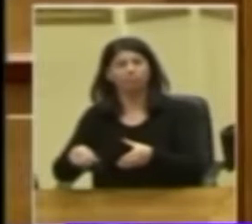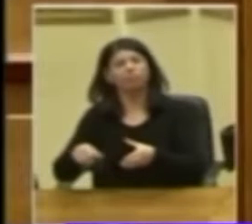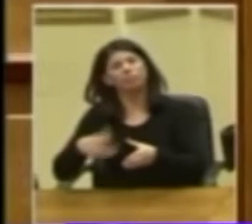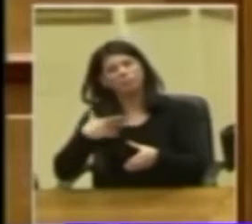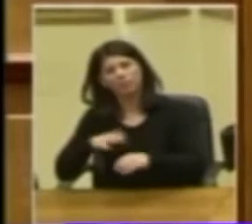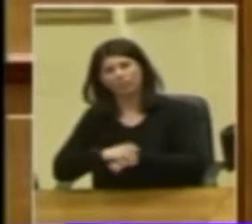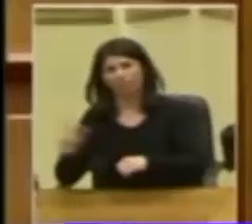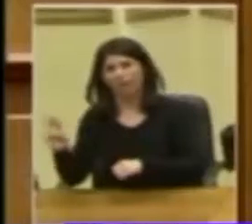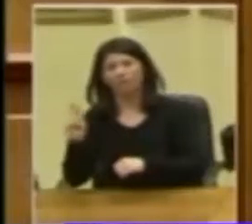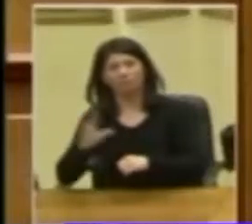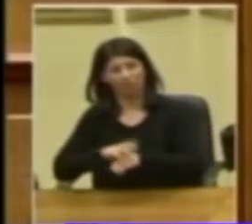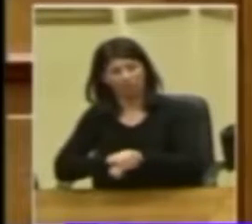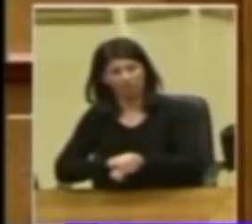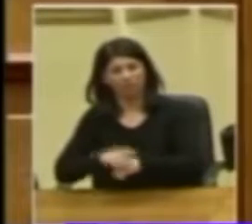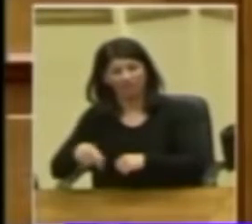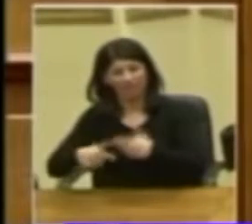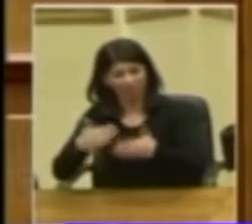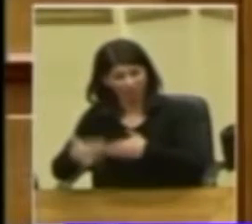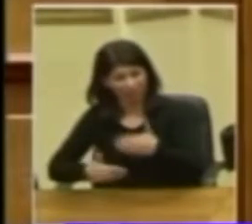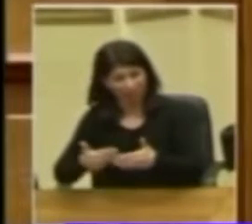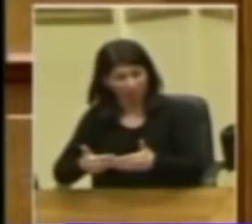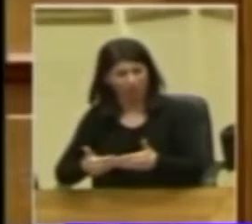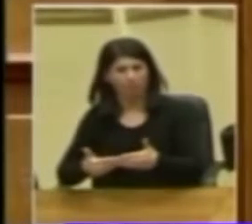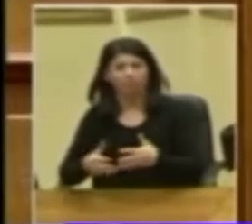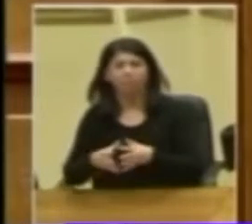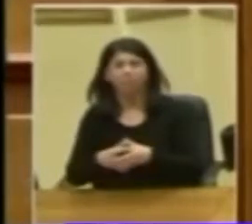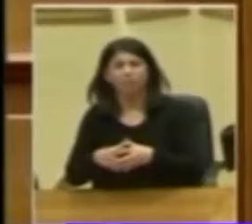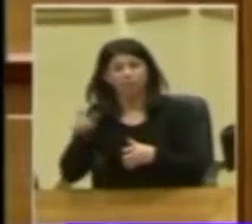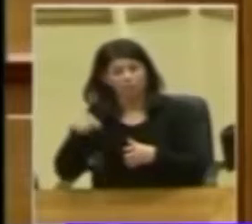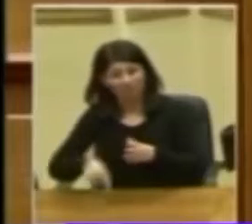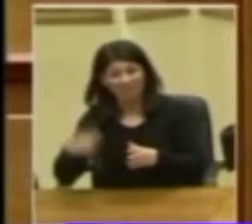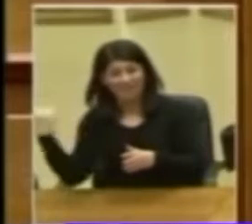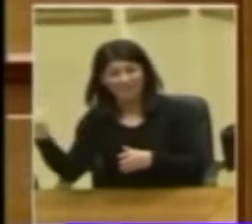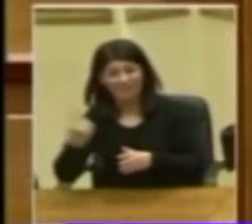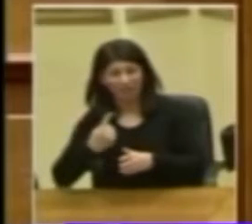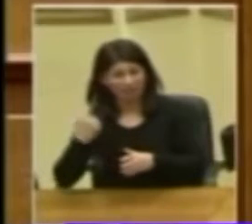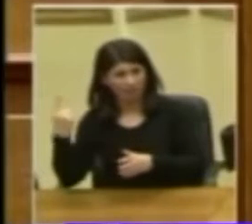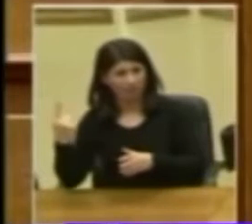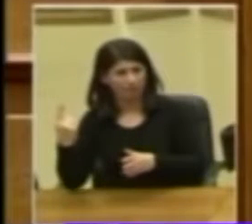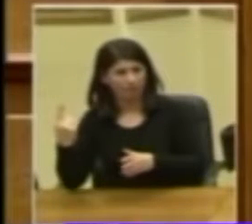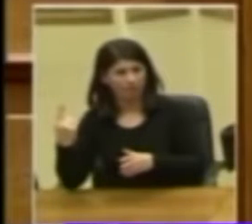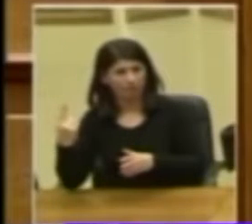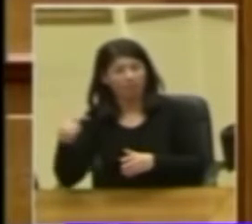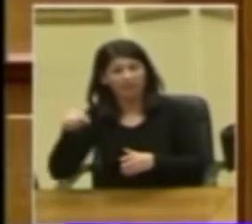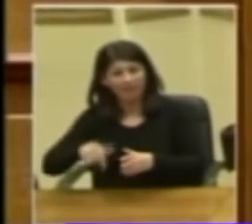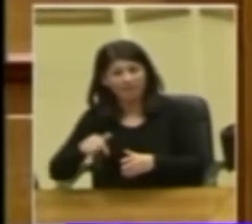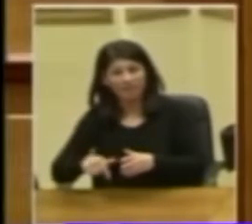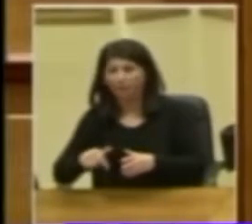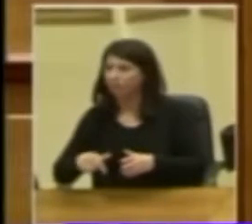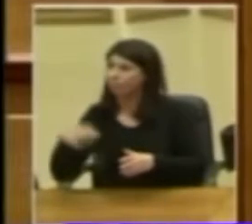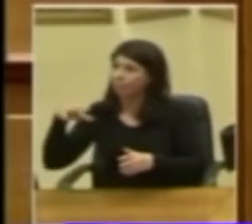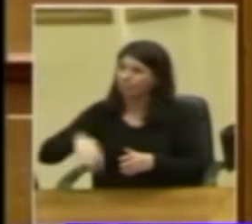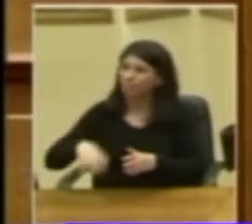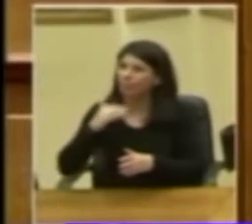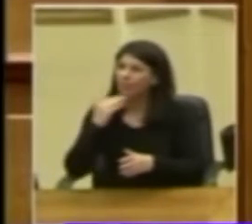μας. Μια διαδικασία όμως που υπό αυτές τις συνθήκες και σε αυτή τη συγκυρία δεν μπορούσε